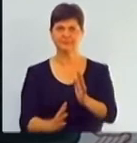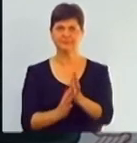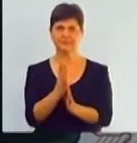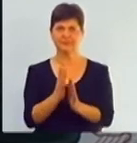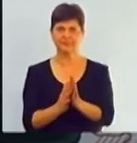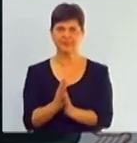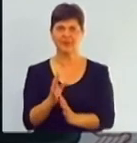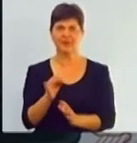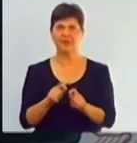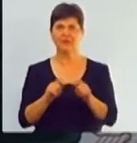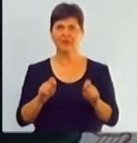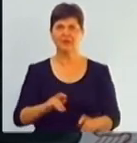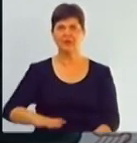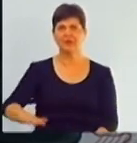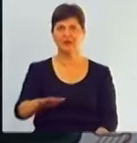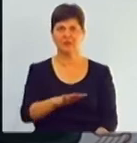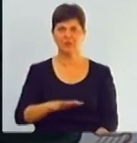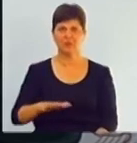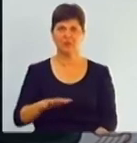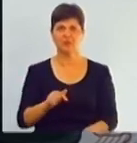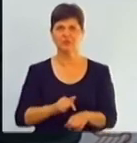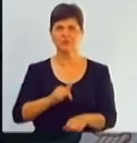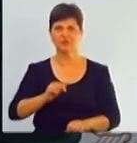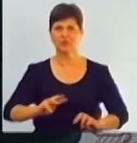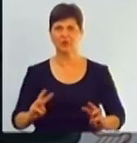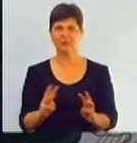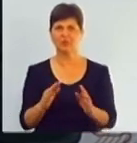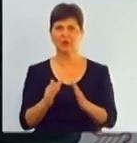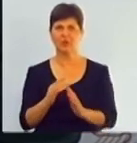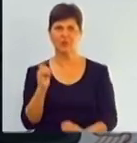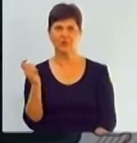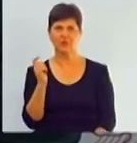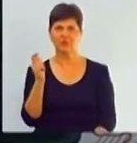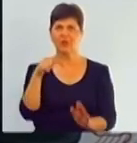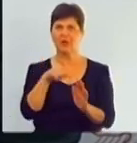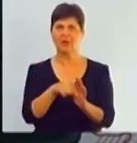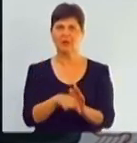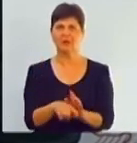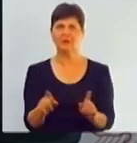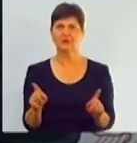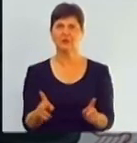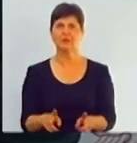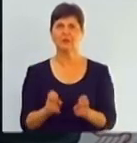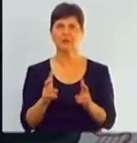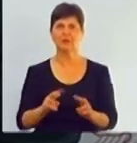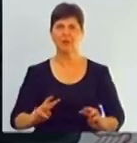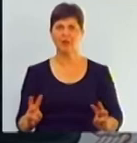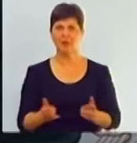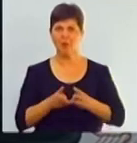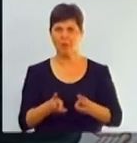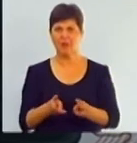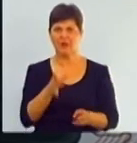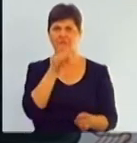на відкритих територіях. Що стосується пожеж в домоволодіннях, вони характерні як для опалювального періоду,